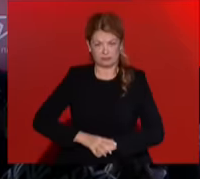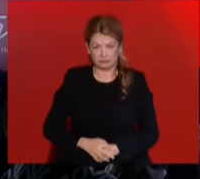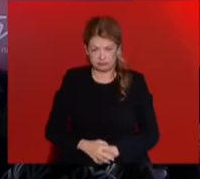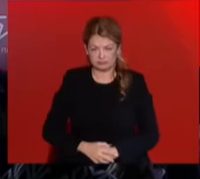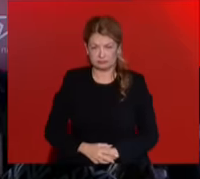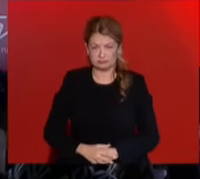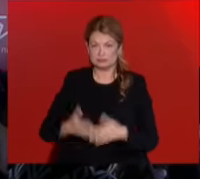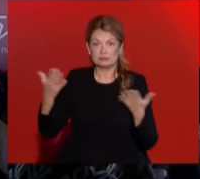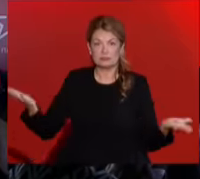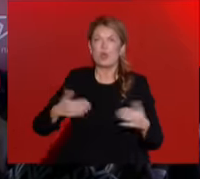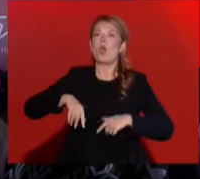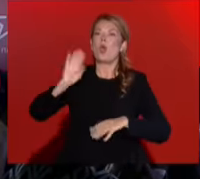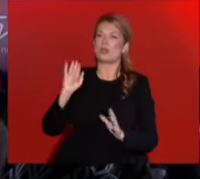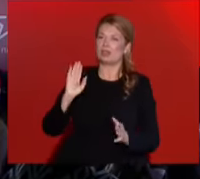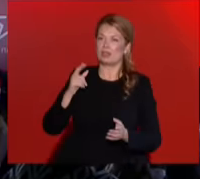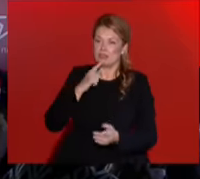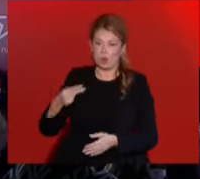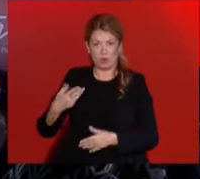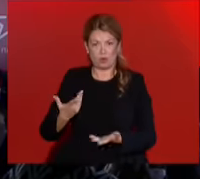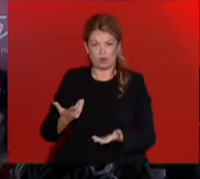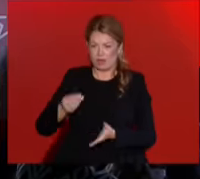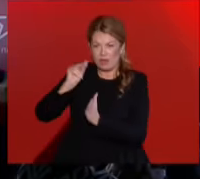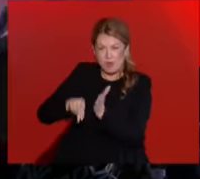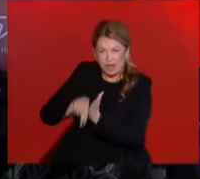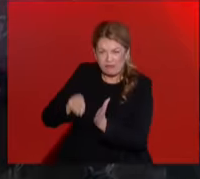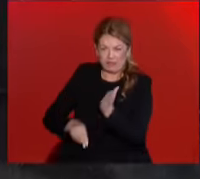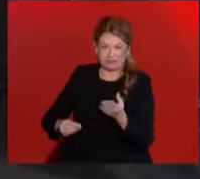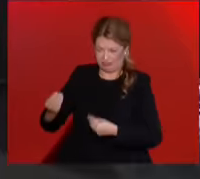Zoom. Όχι με συλλογές υπογραφών.